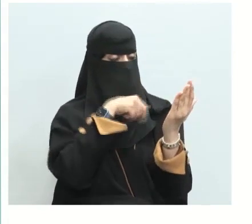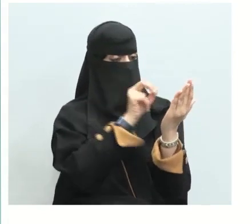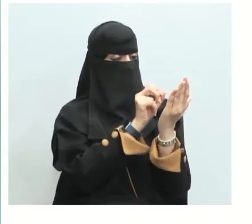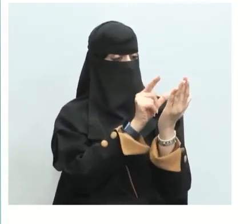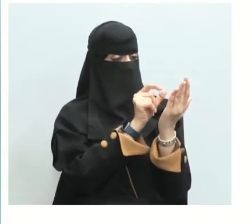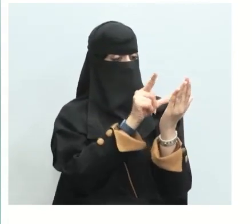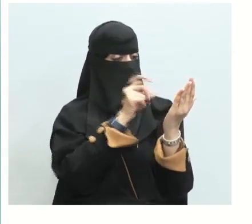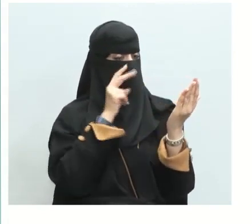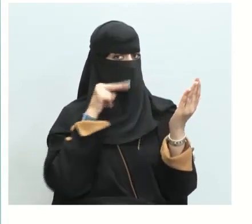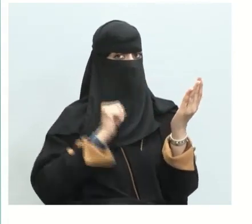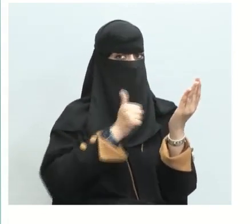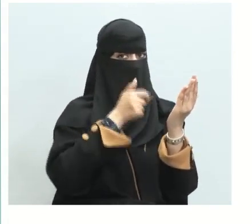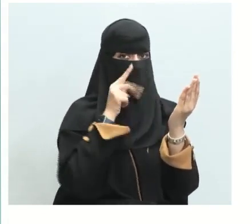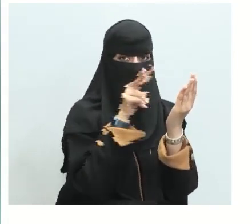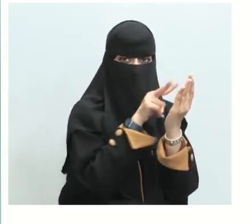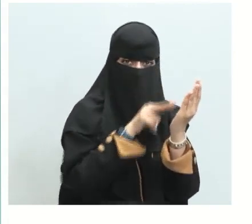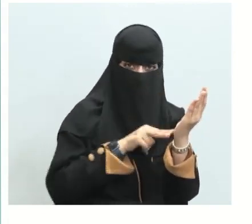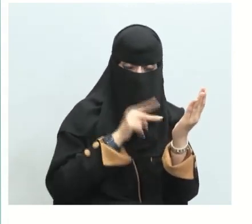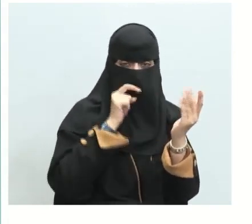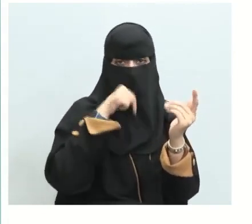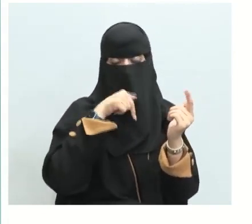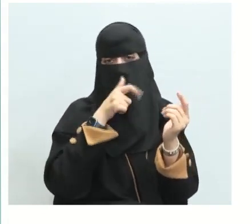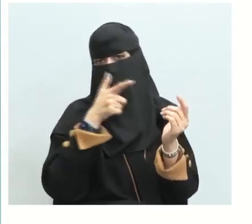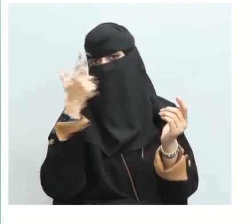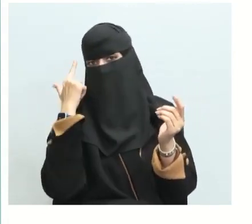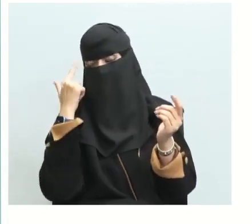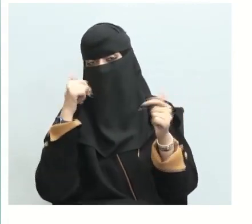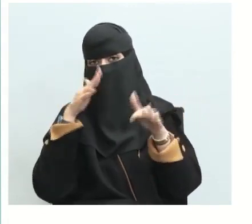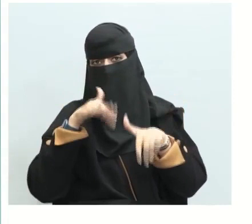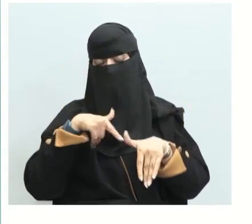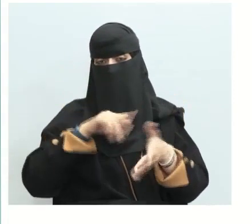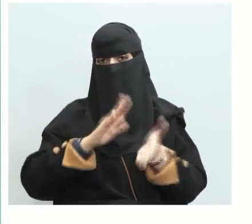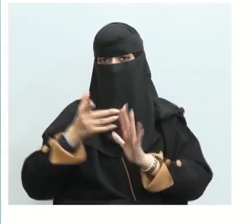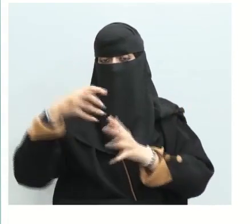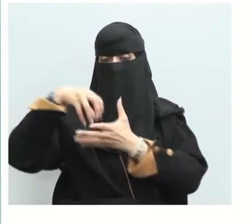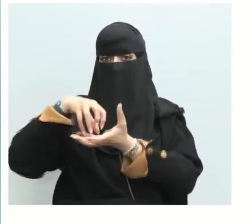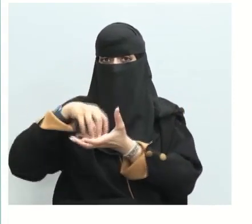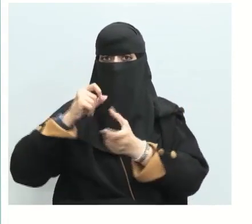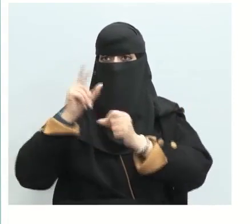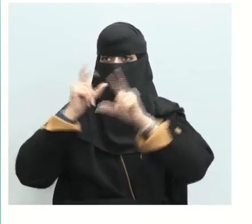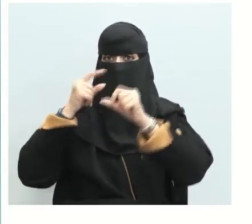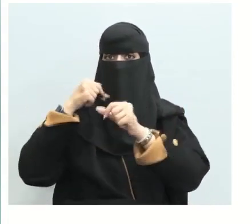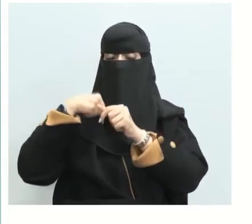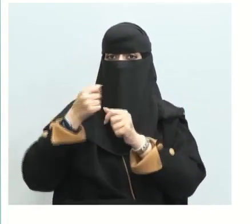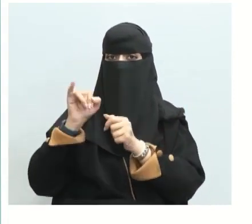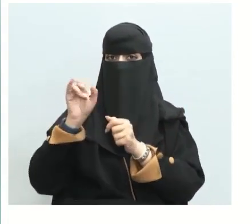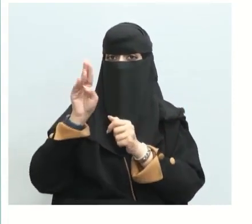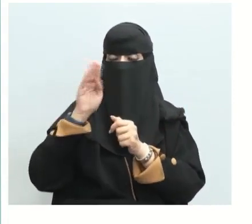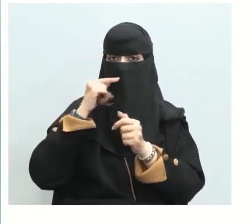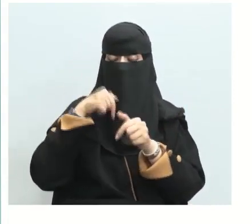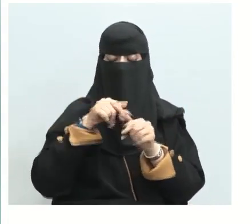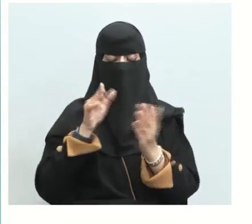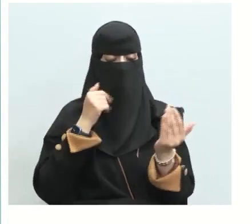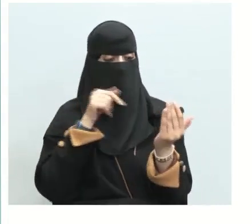إلى تكبير الصفحة ليتمكن من تصفح الموقع، بينما في الموقع المستجيب يتكيف مع